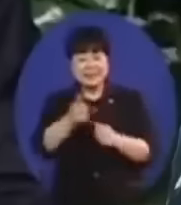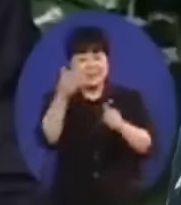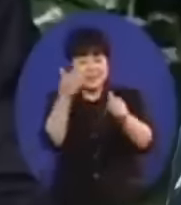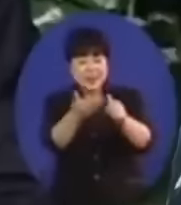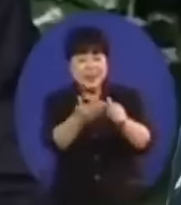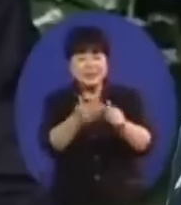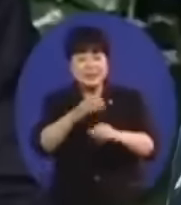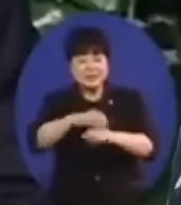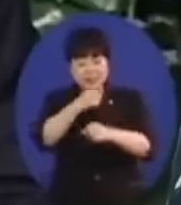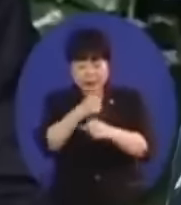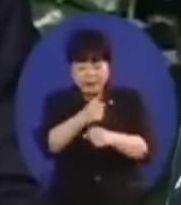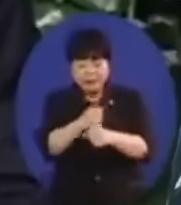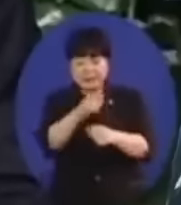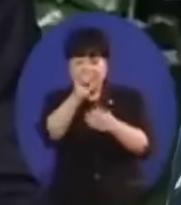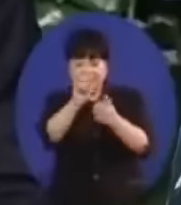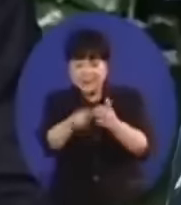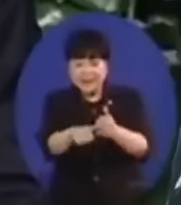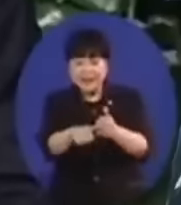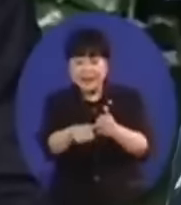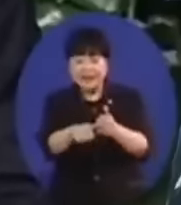하나님께서 세상을 창조하실 때